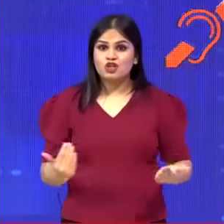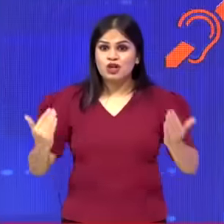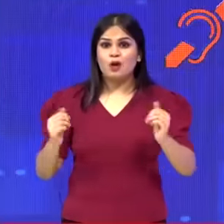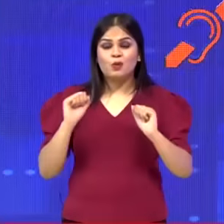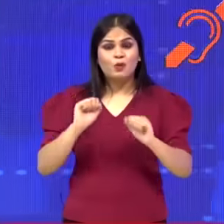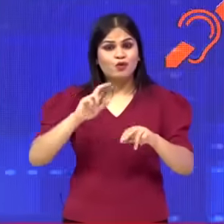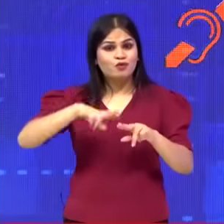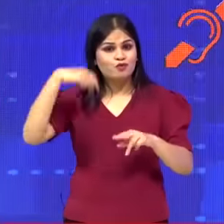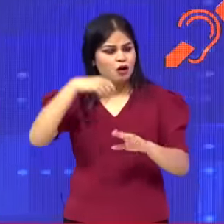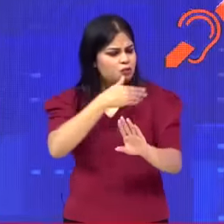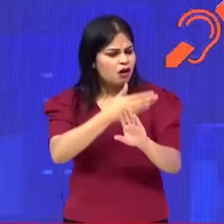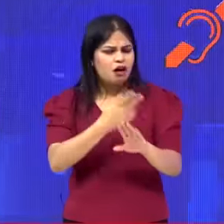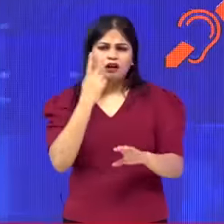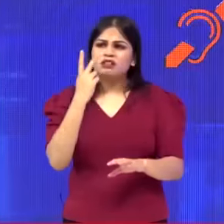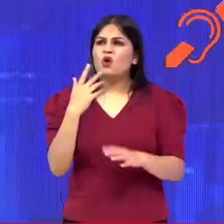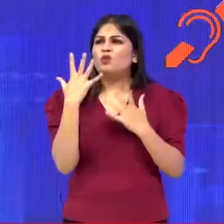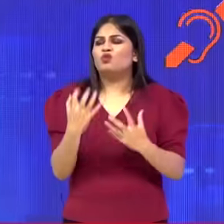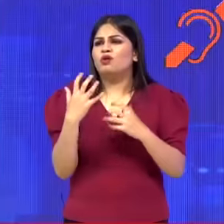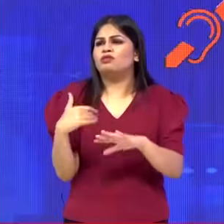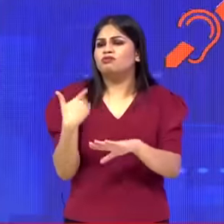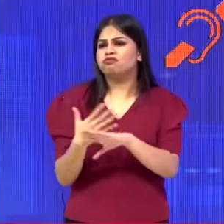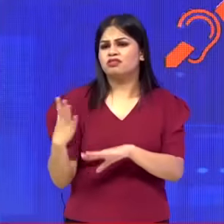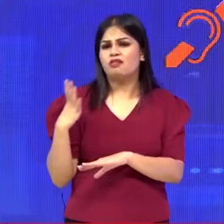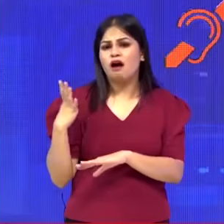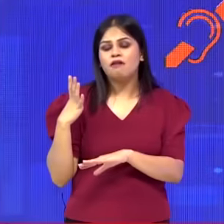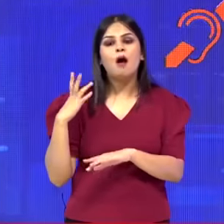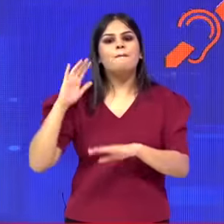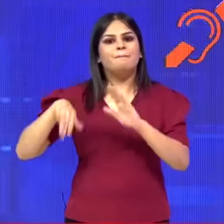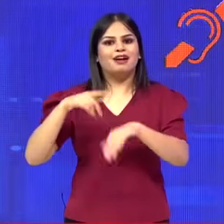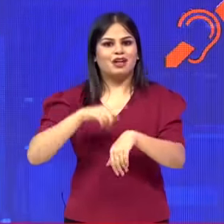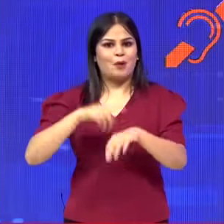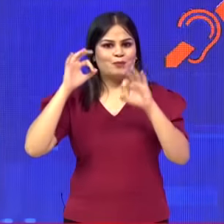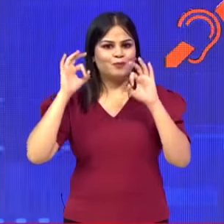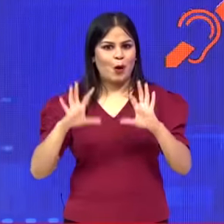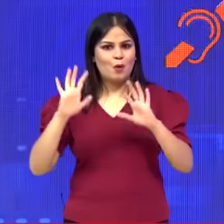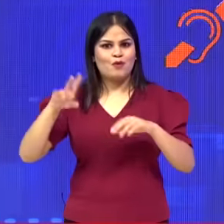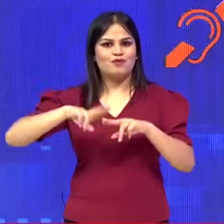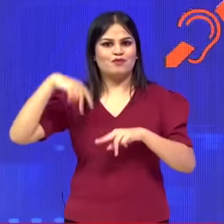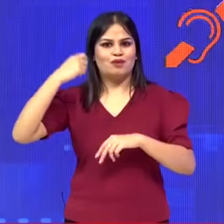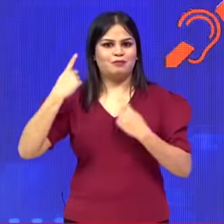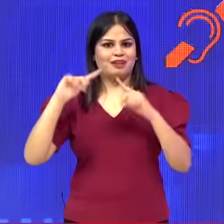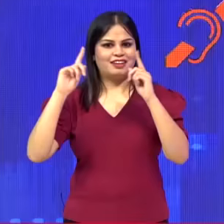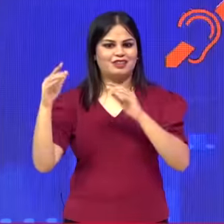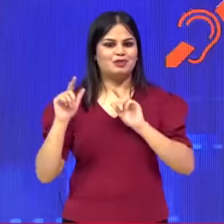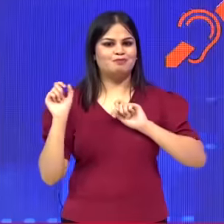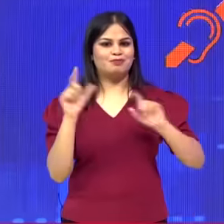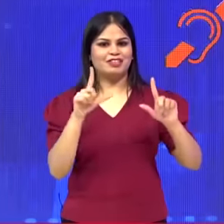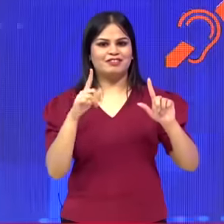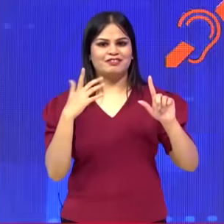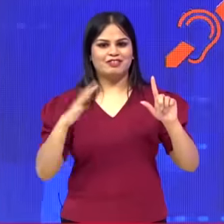देखने के लिए तरस गए थे और एक राइट टाइम राइट मौके पर राइट फिल्म आई और शाहरुख